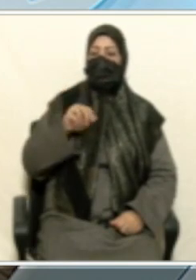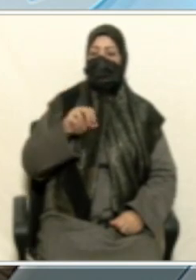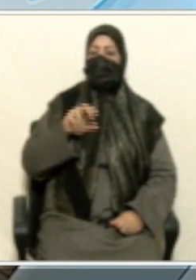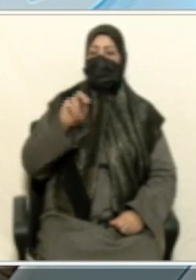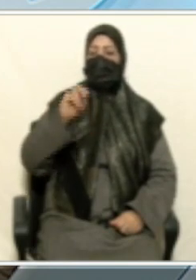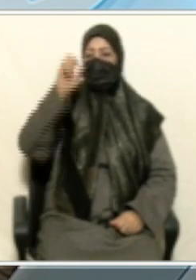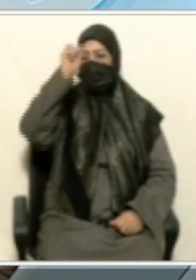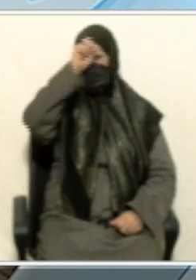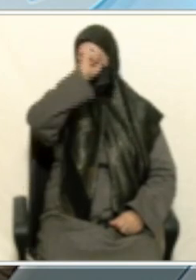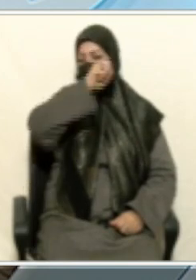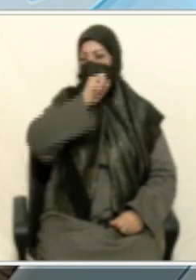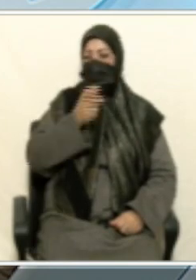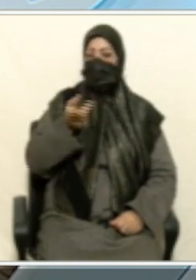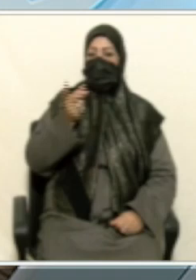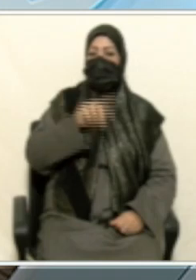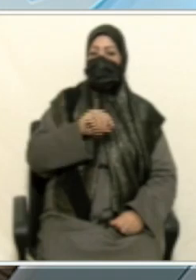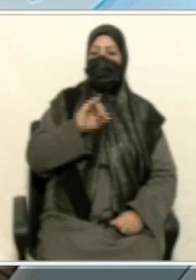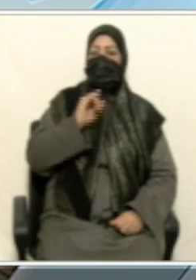رجب مضر.